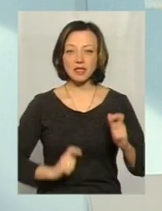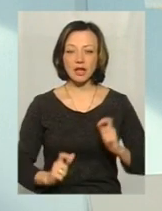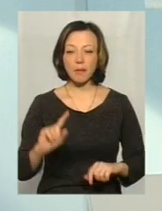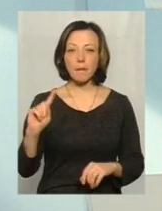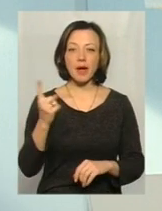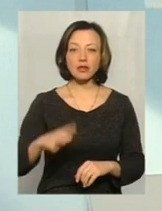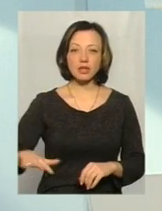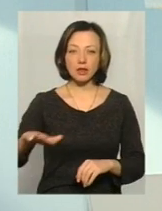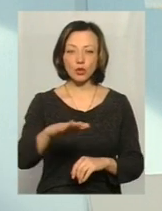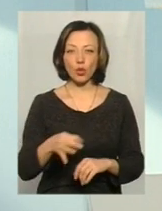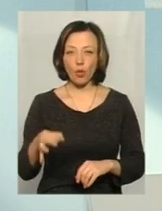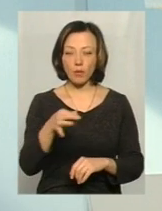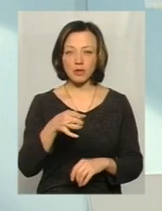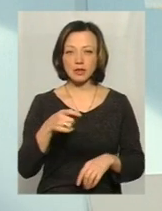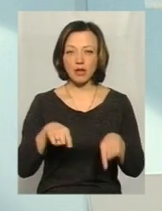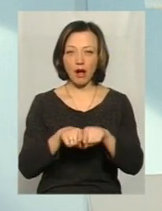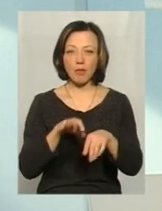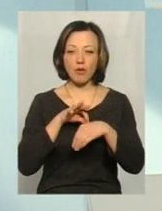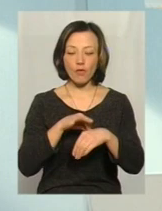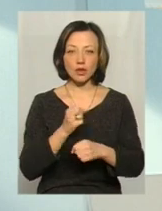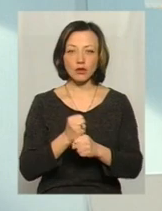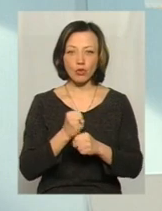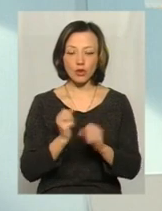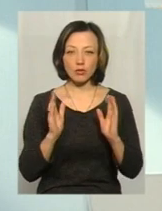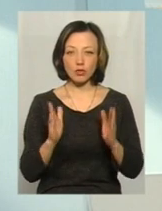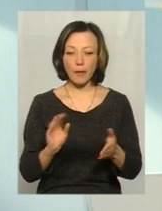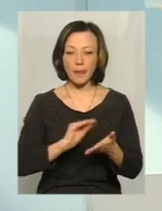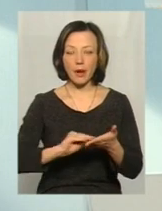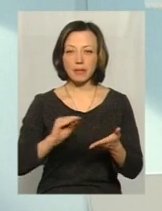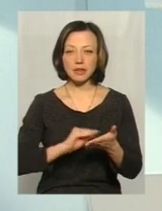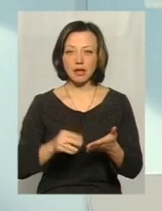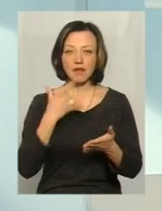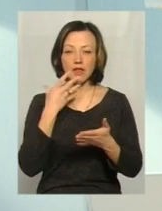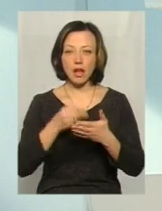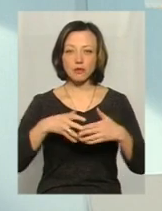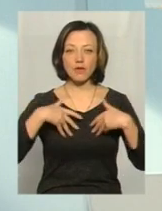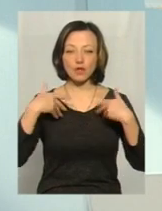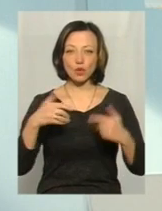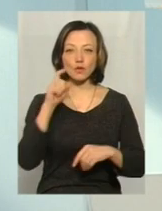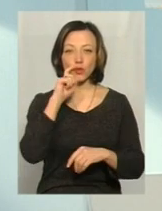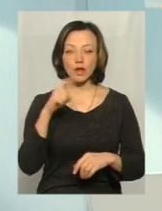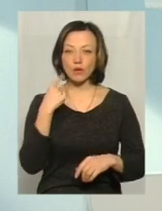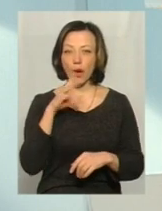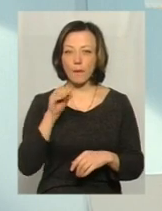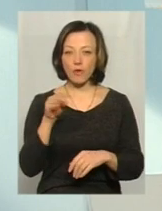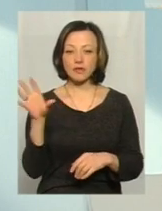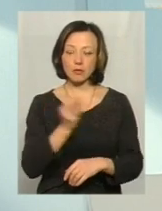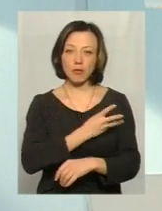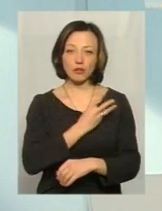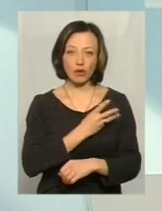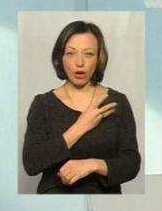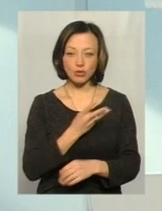території Хмельниччини така буде проходити робота по написанню власного висловлювання з української мови. Тому всіх